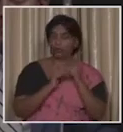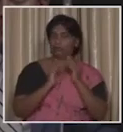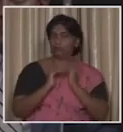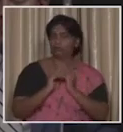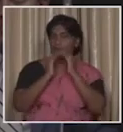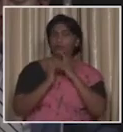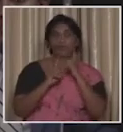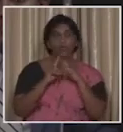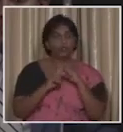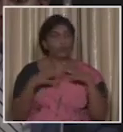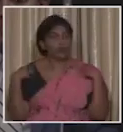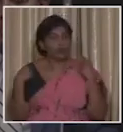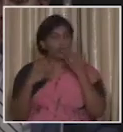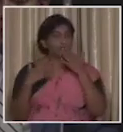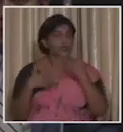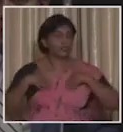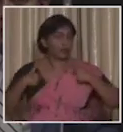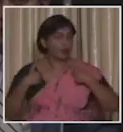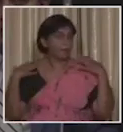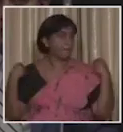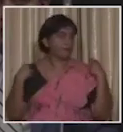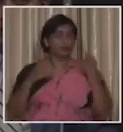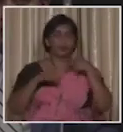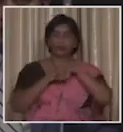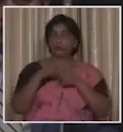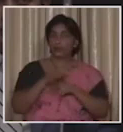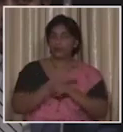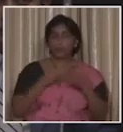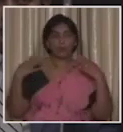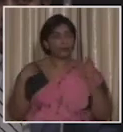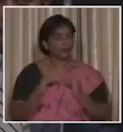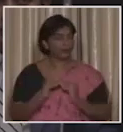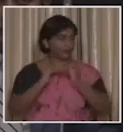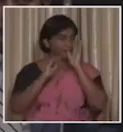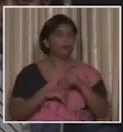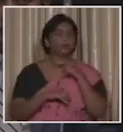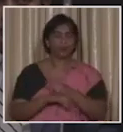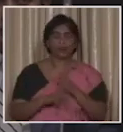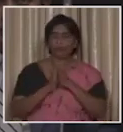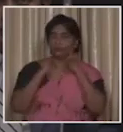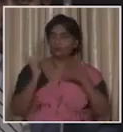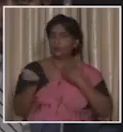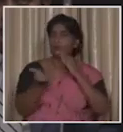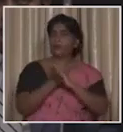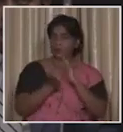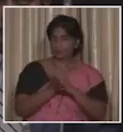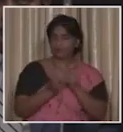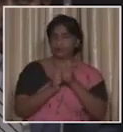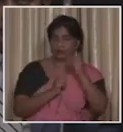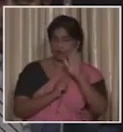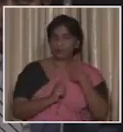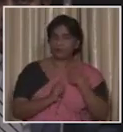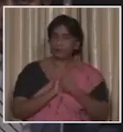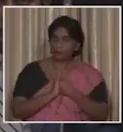කරන අධ්‍යාපනික පහසුව සෞඛ්‍ය පහසුව අභ්‍යන්තර අඩිතල පහසුකම් සංවර්ධනය වෙනුවෙන් මාහැඟි මෙහෙවරක් එතුමන් කරන්ට යෙදුණු බව